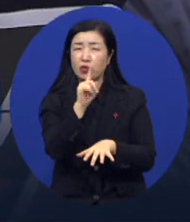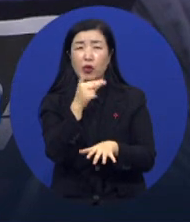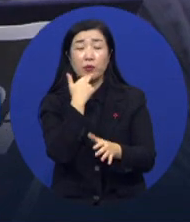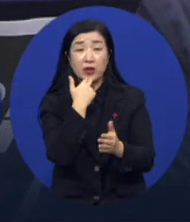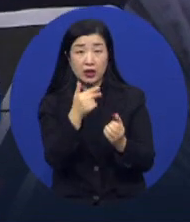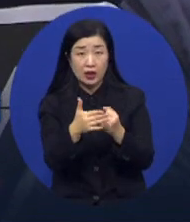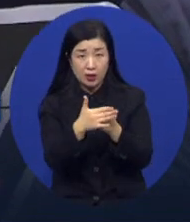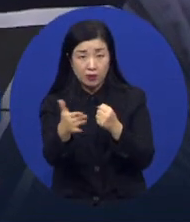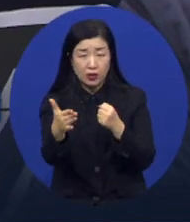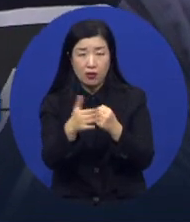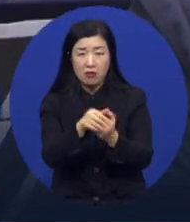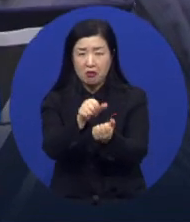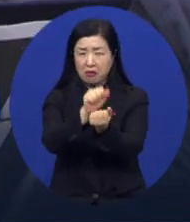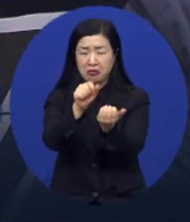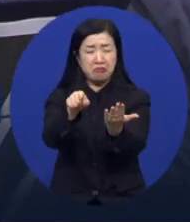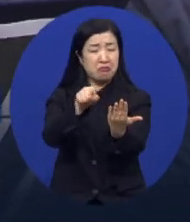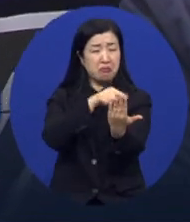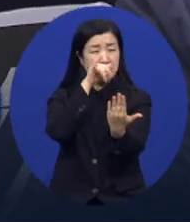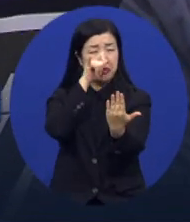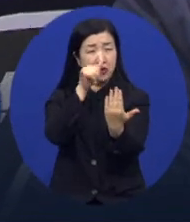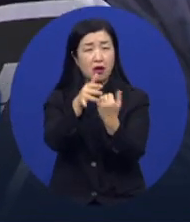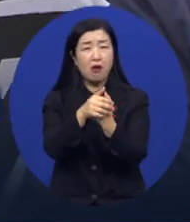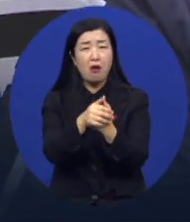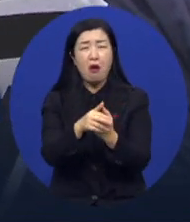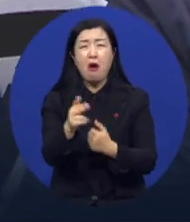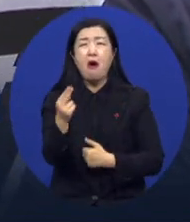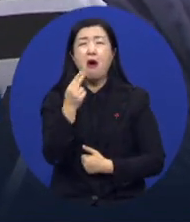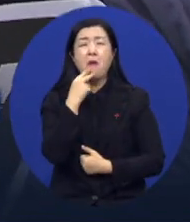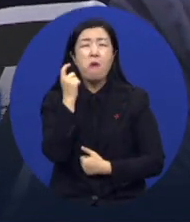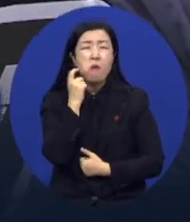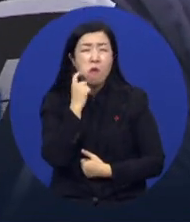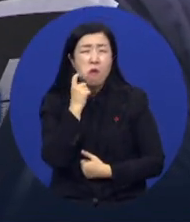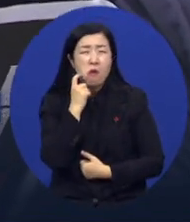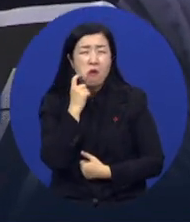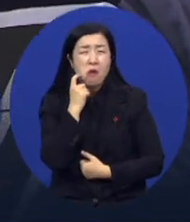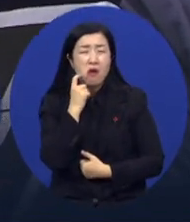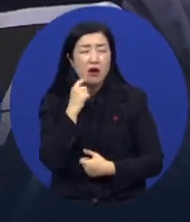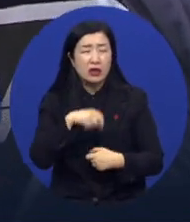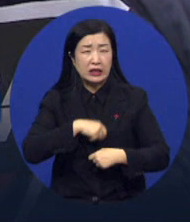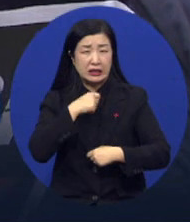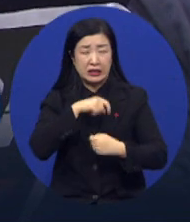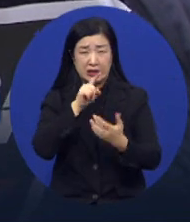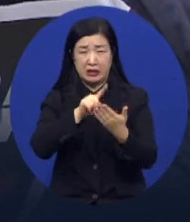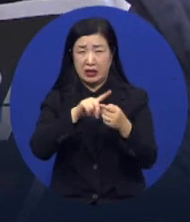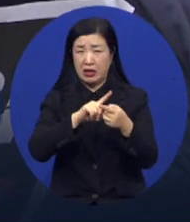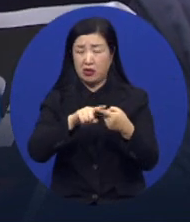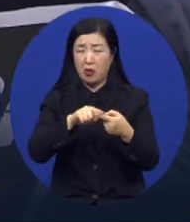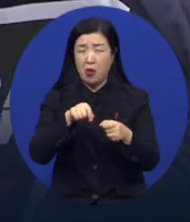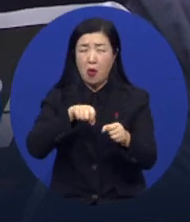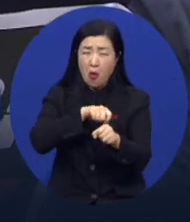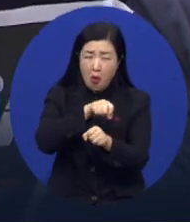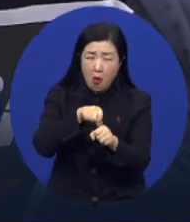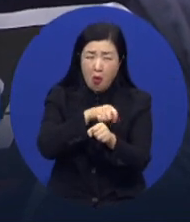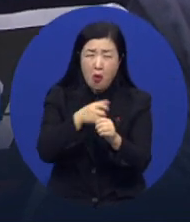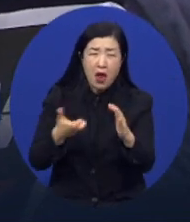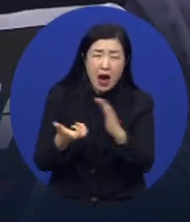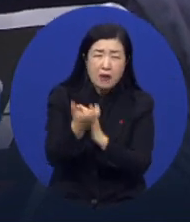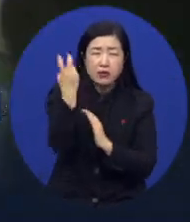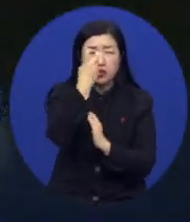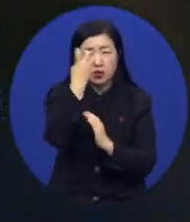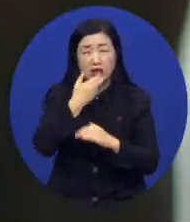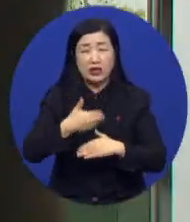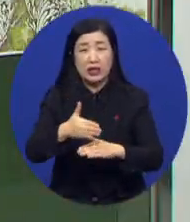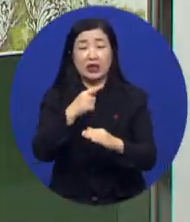않은 영장을 가져와서 없는 사건을 만들어내는 수준의 장시간 압수수색을